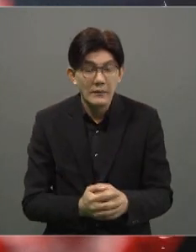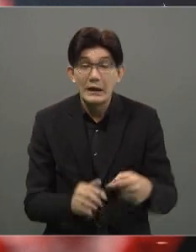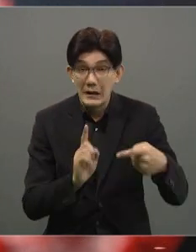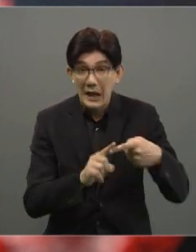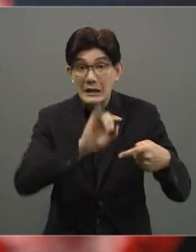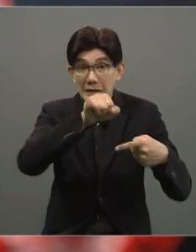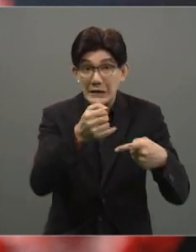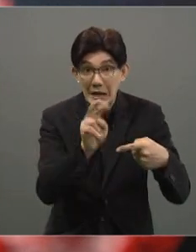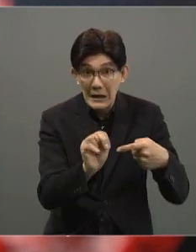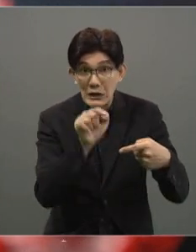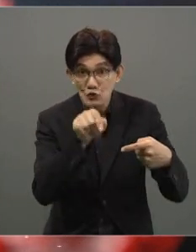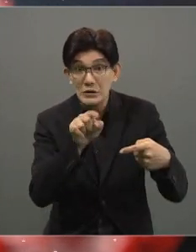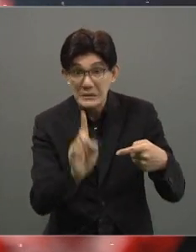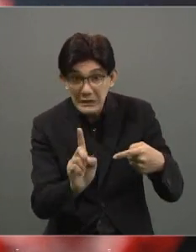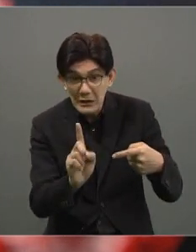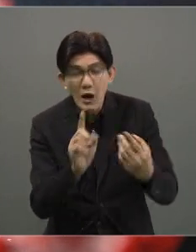n. 1